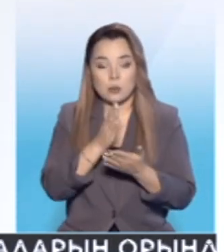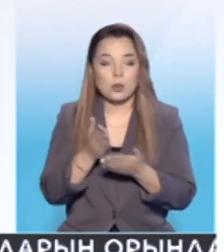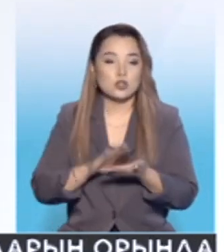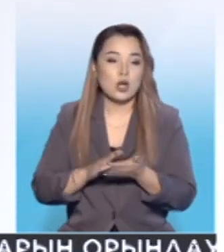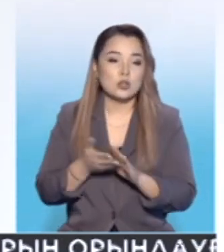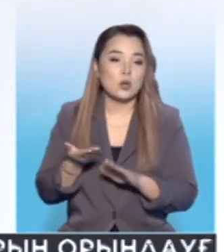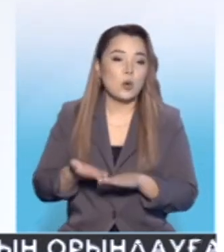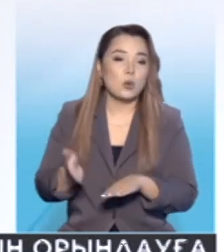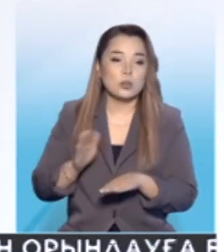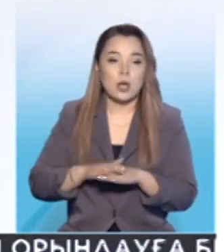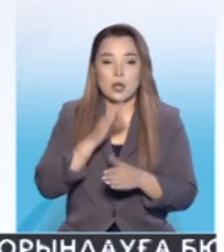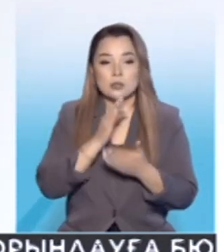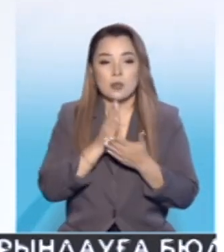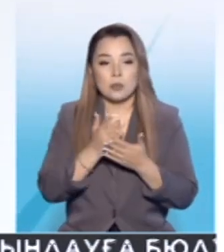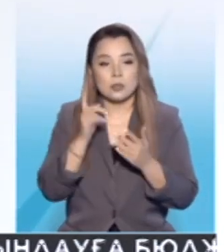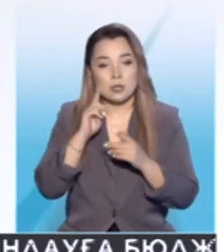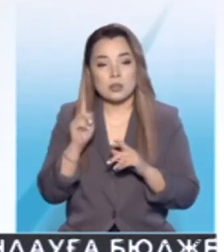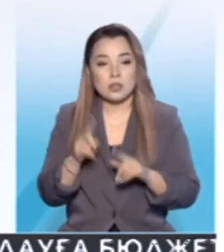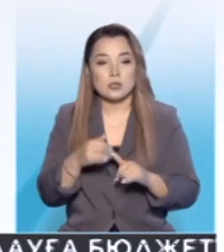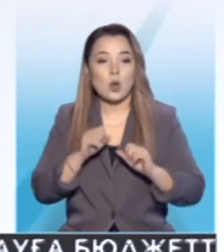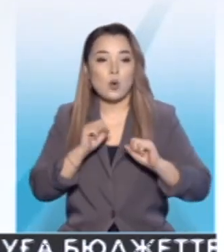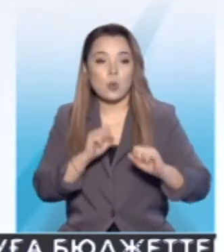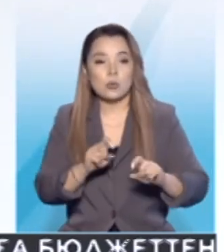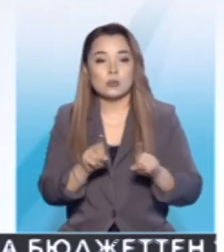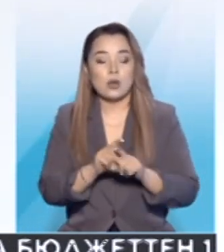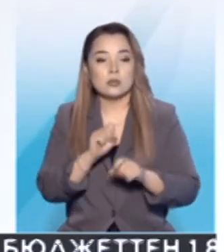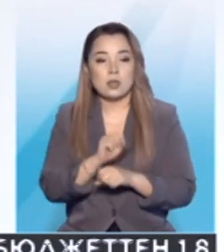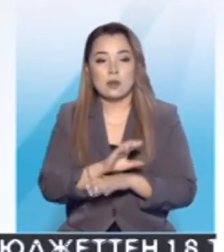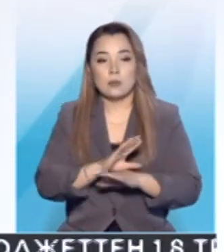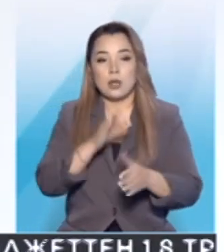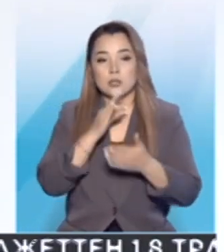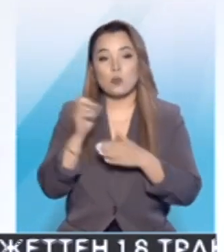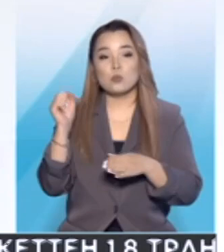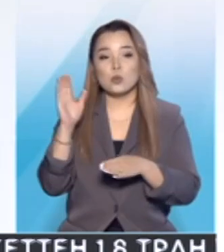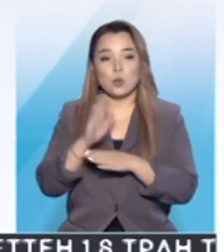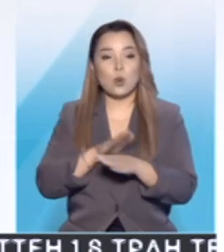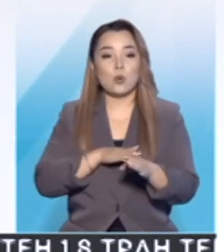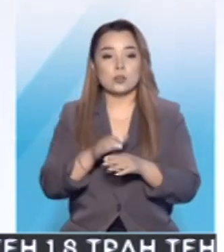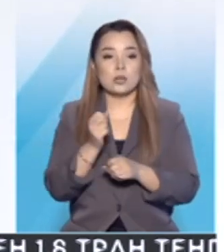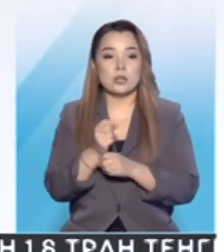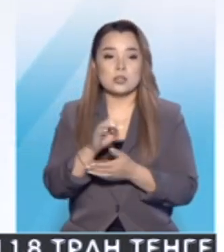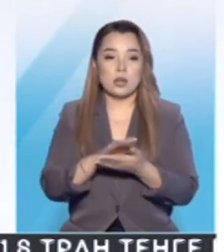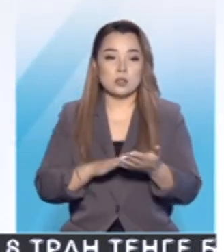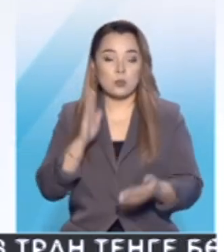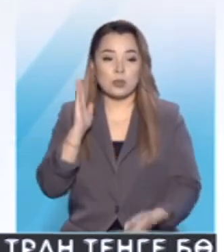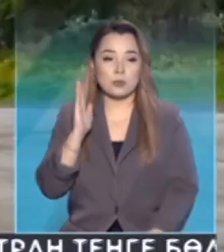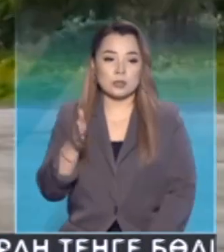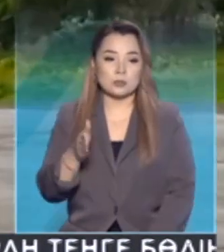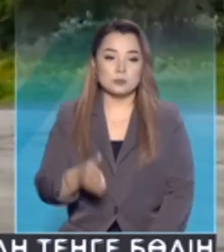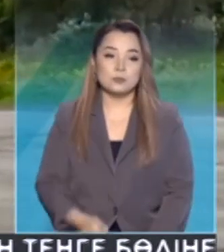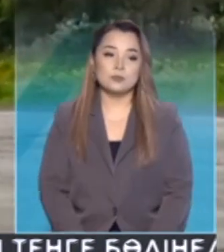қиын, бірақ не болса да қорғанысты тоқтатпау туралы бұйрықты орындауды жалғастыра береміз.